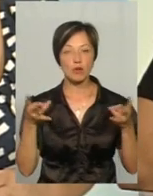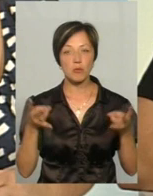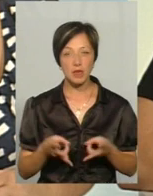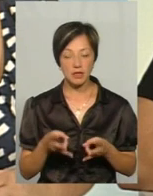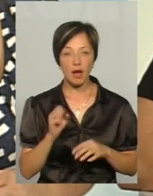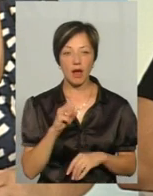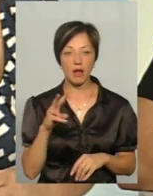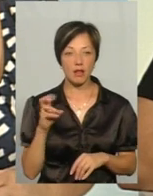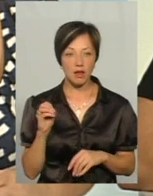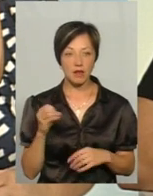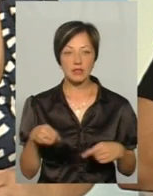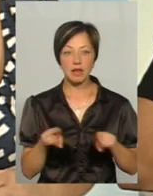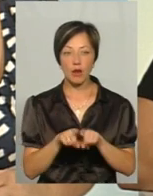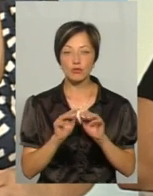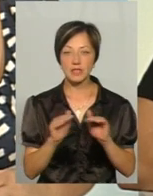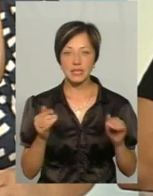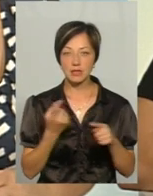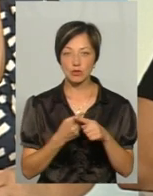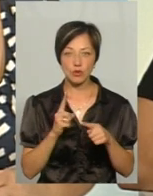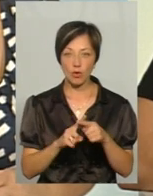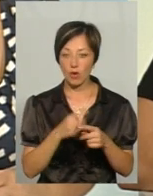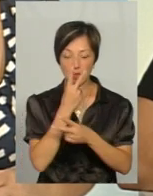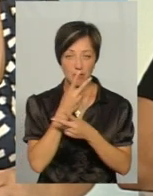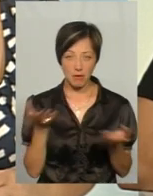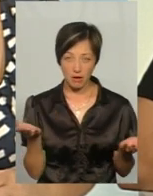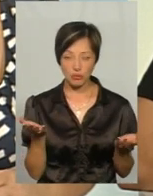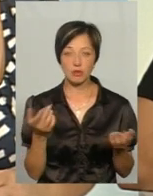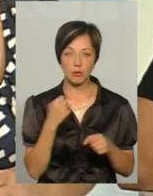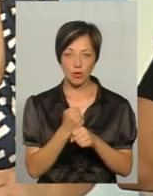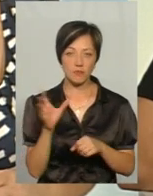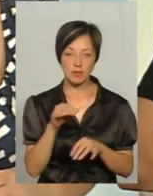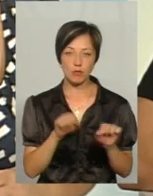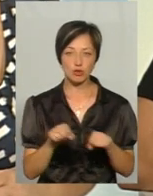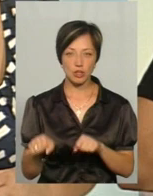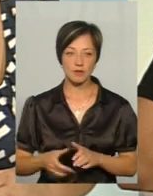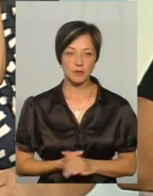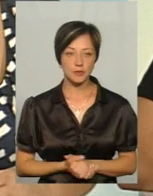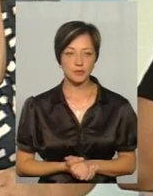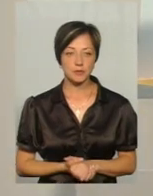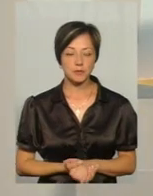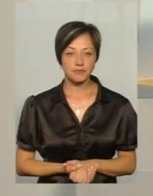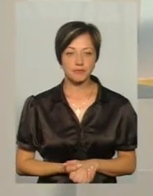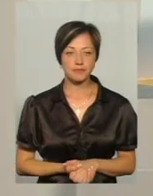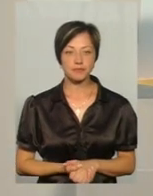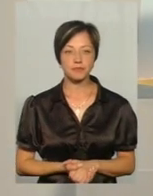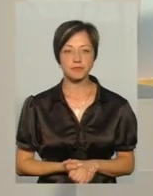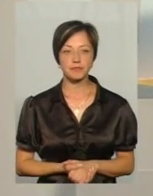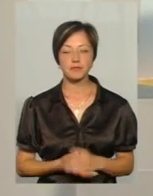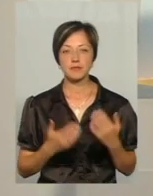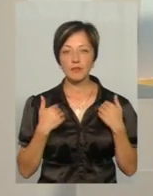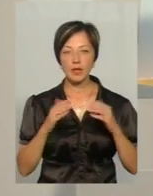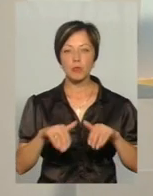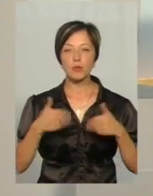але так, щоб діти цього не бачили, то ми робимо все можливе. Я пропоную